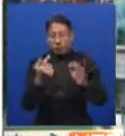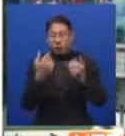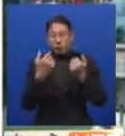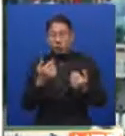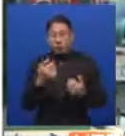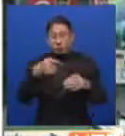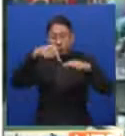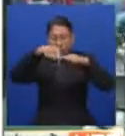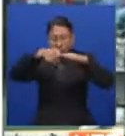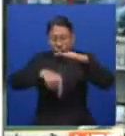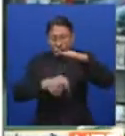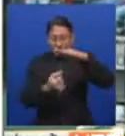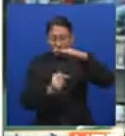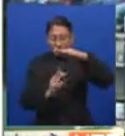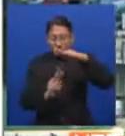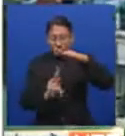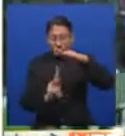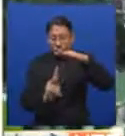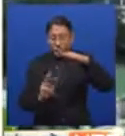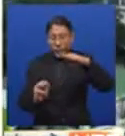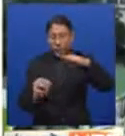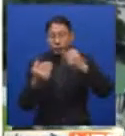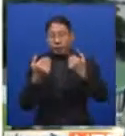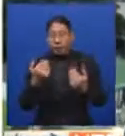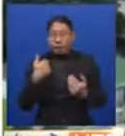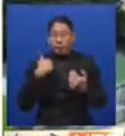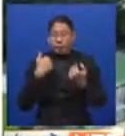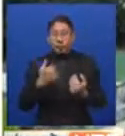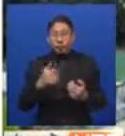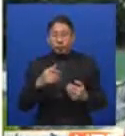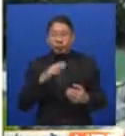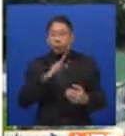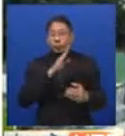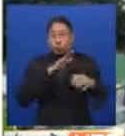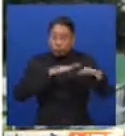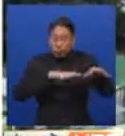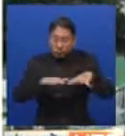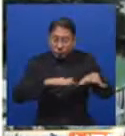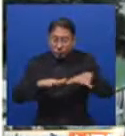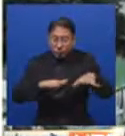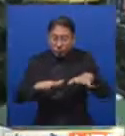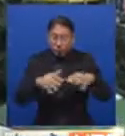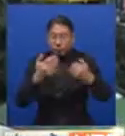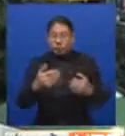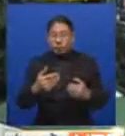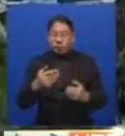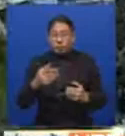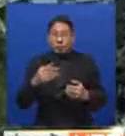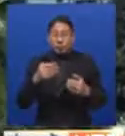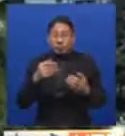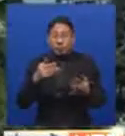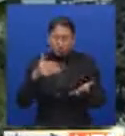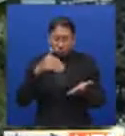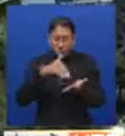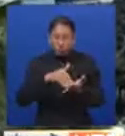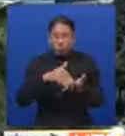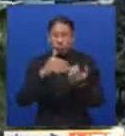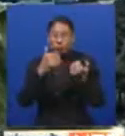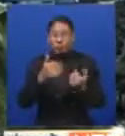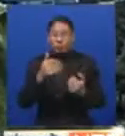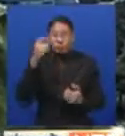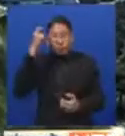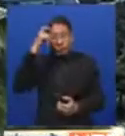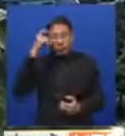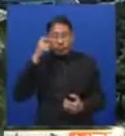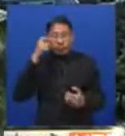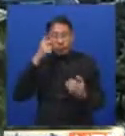16กิโลเมตรค่ะซึ่งความคืบหน้าหลังจากเกิดแผ่นดินไหวดังกล่าวนะอยู่ในจุดของประเทศเมียนมาร์ทาง